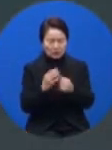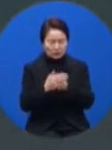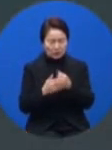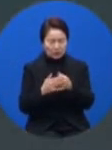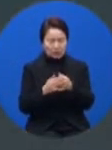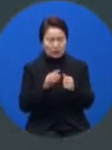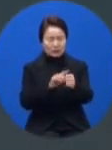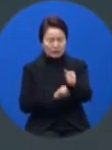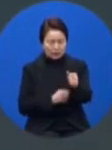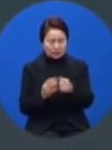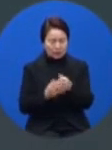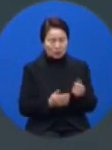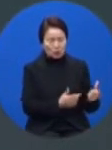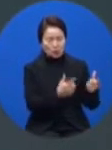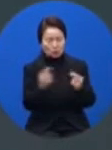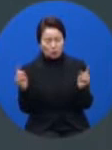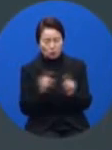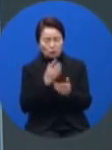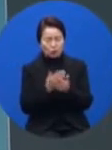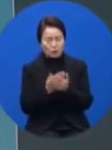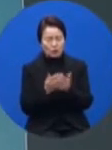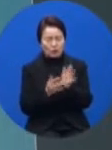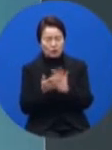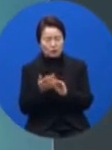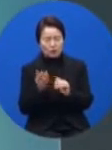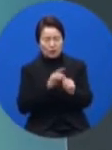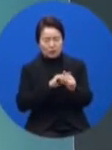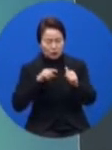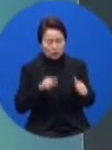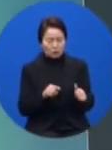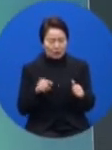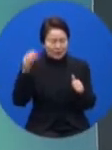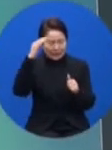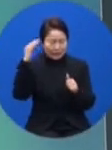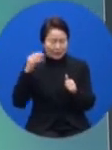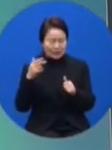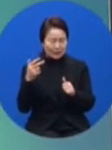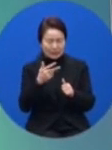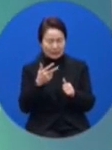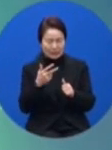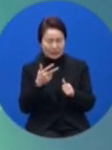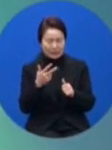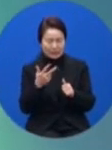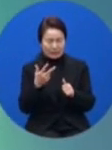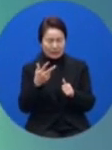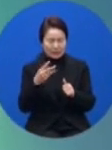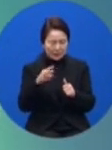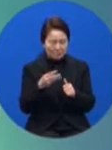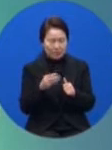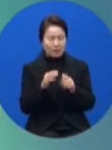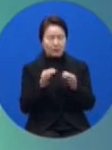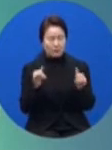초자연적 은혜로 모든 분들 고쳐주시기 바랍니다. 내가 나사라 예수 이름을 명하노니 대한민국에 지금 7,300명 넘는 이 모든 확진자들 머리